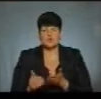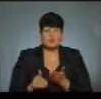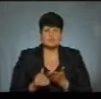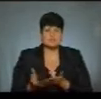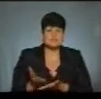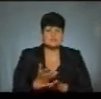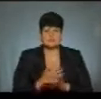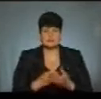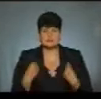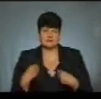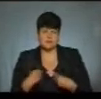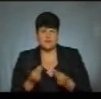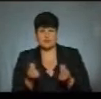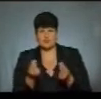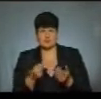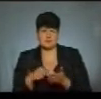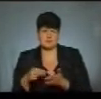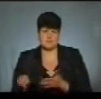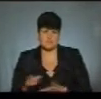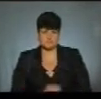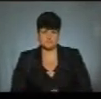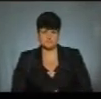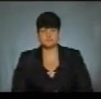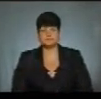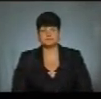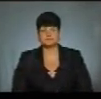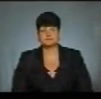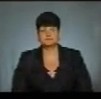речі або кошти на їх придбання.